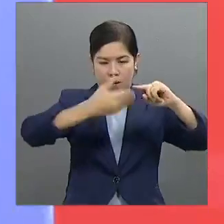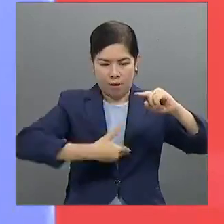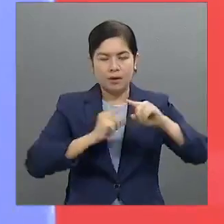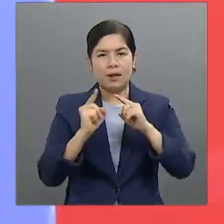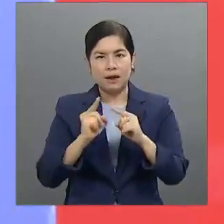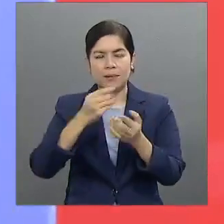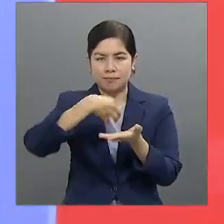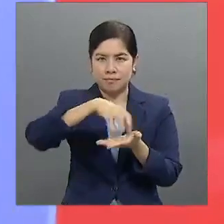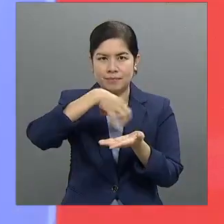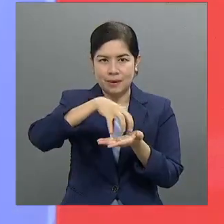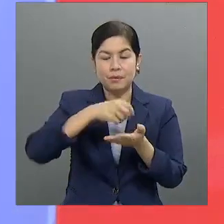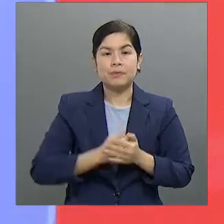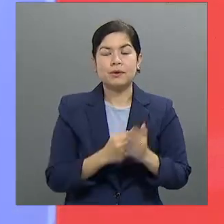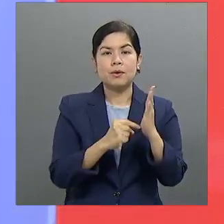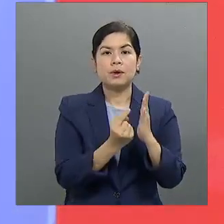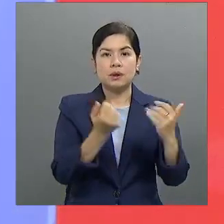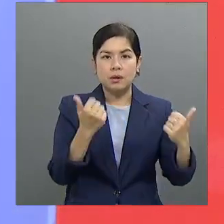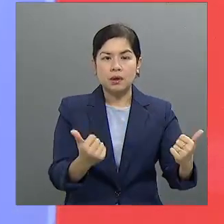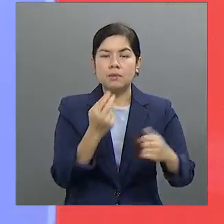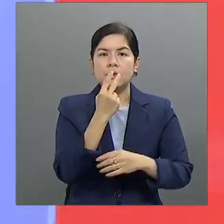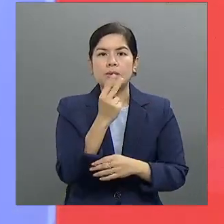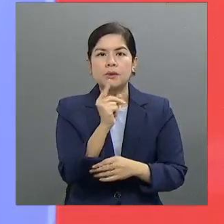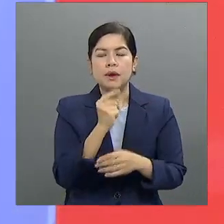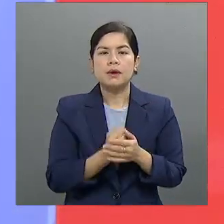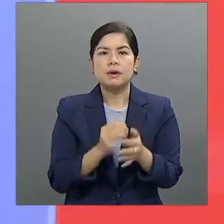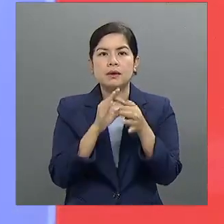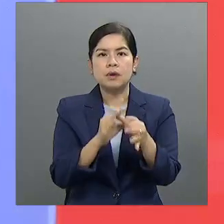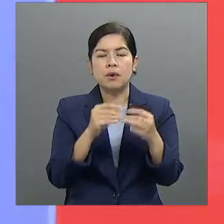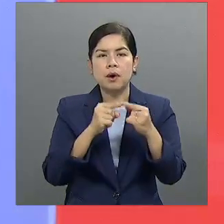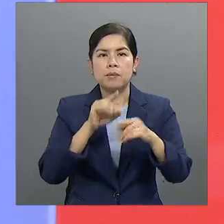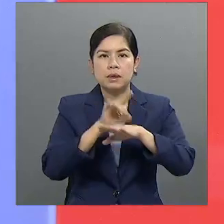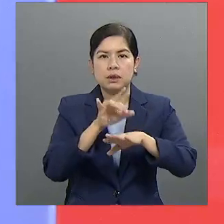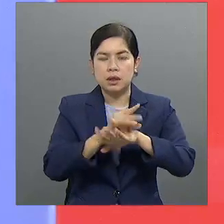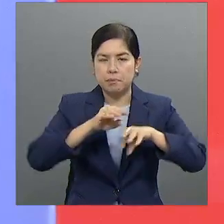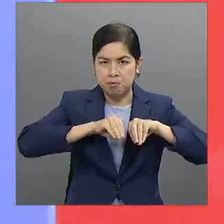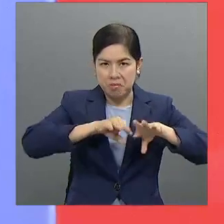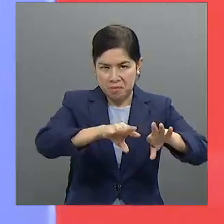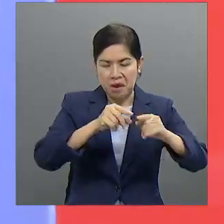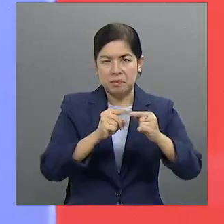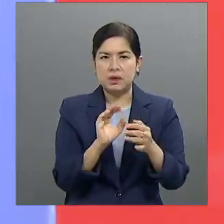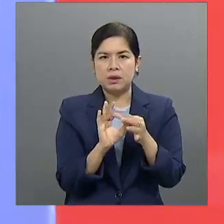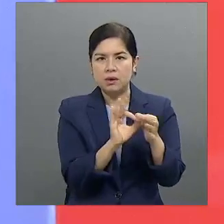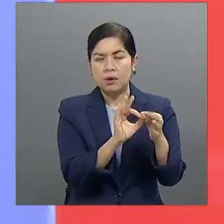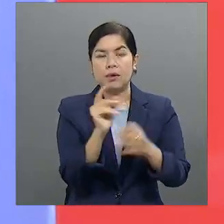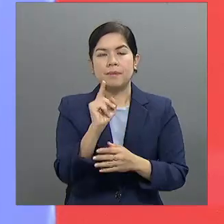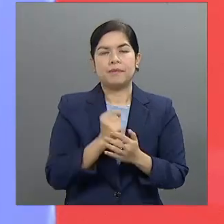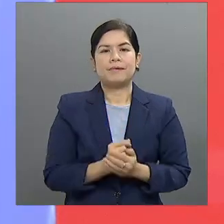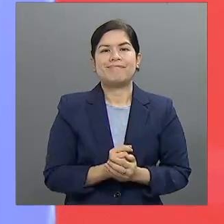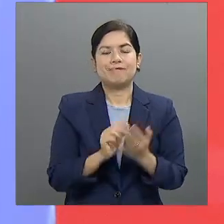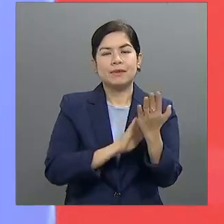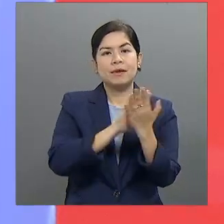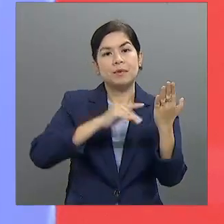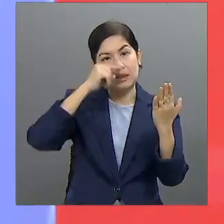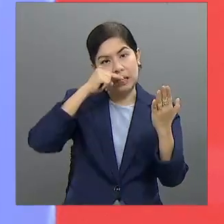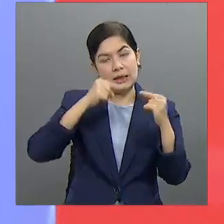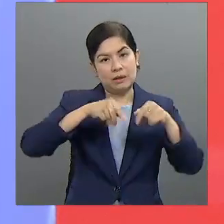นี่เป็นเรื่องราวที่มีการส่งต่อข้อมูลกันในสื่อสังคมออนไลน์นะครับพูดถึงประเทศไทยคุณผู้ชมทราบกันดีนะครับว่าประชากรส่ว